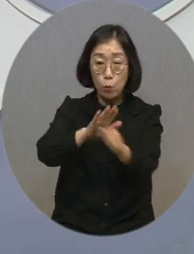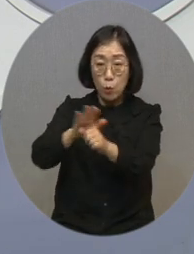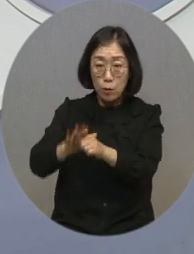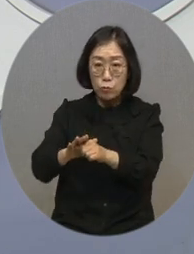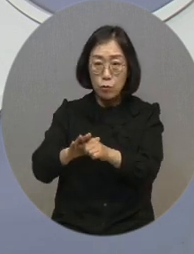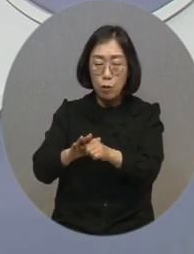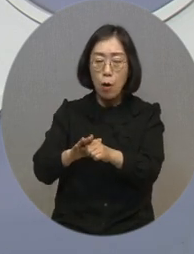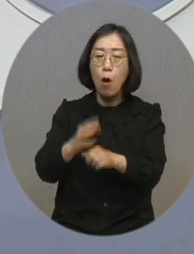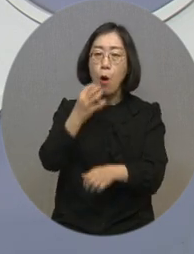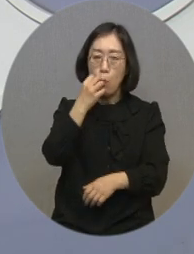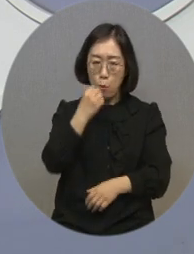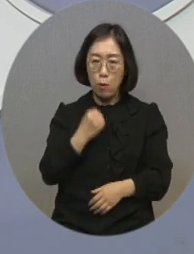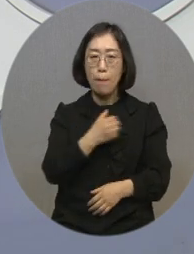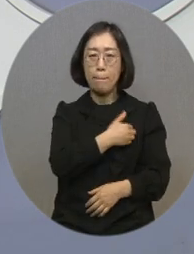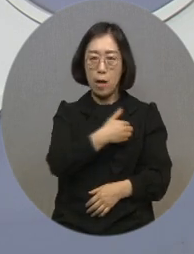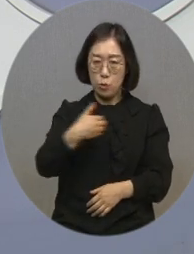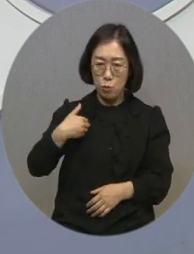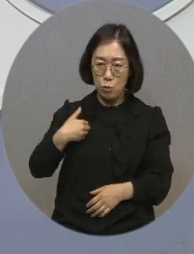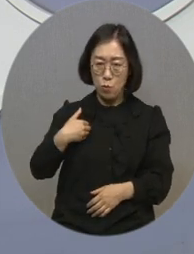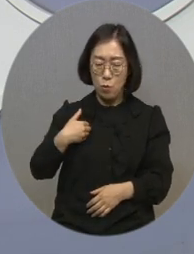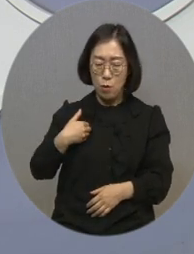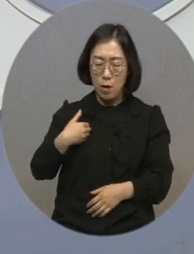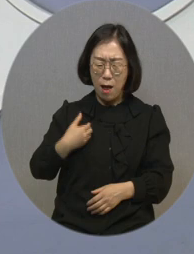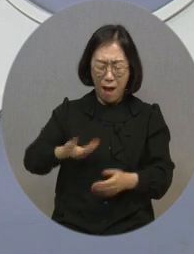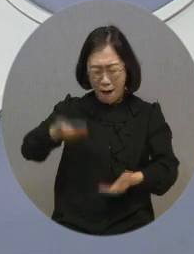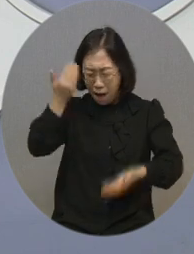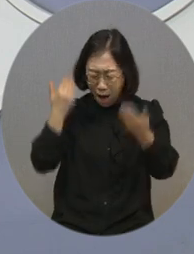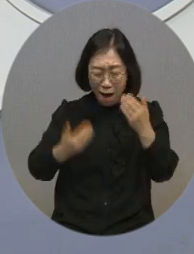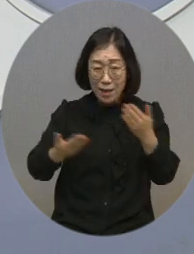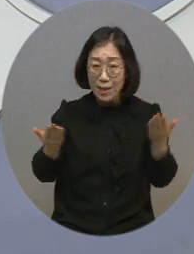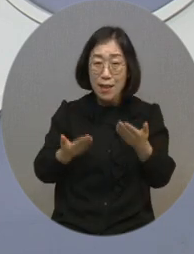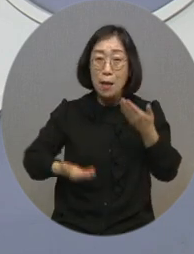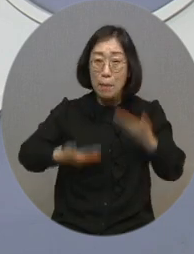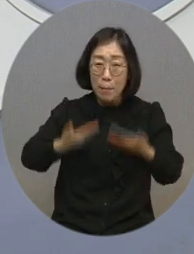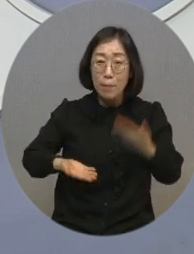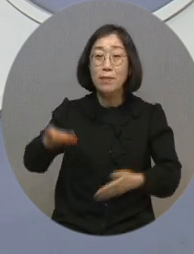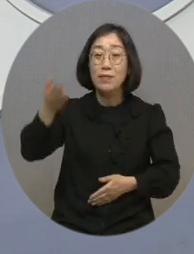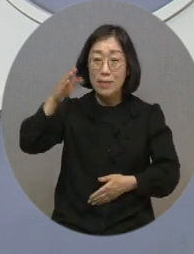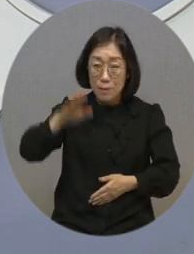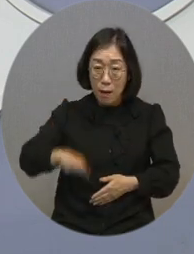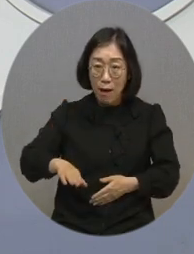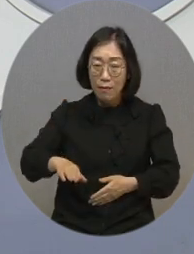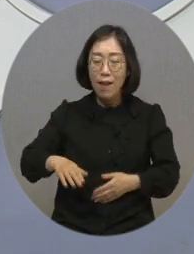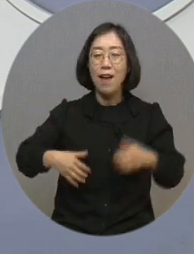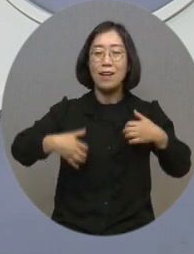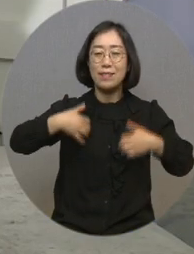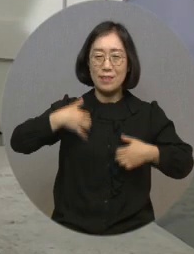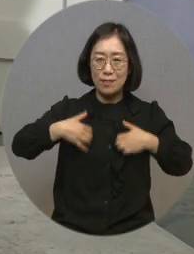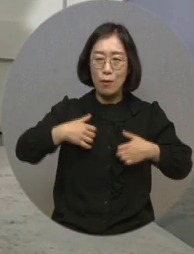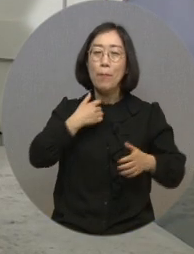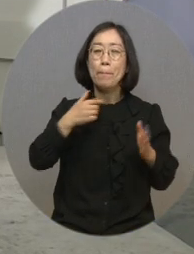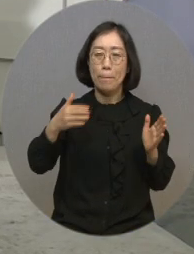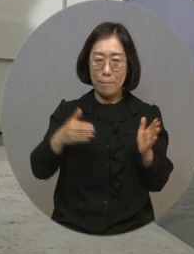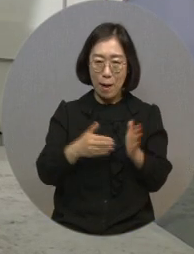일이기도 하고요. 그래서 정신없이 일을 했지만은 참 재미있게 시간을 보냈던 것